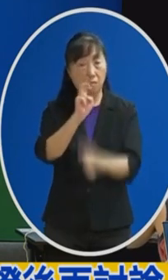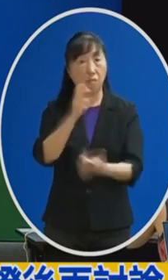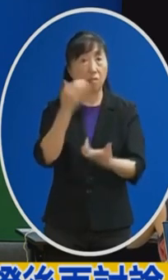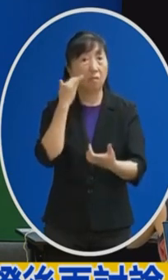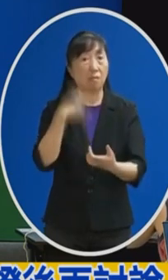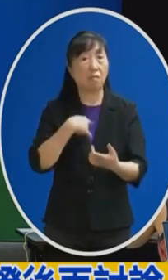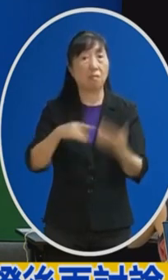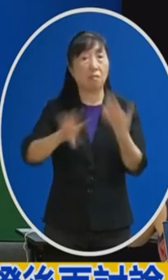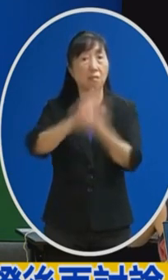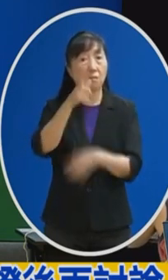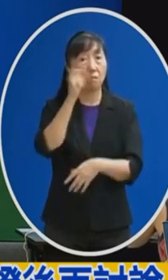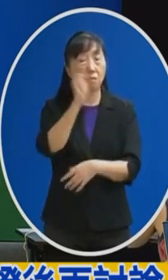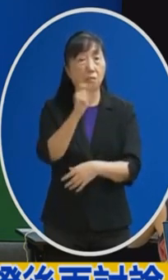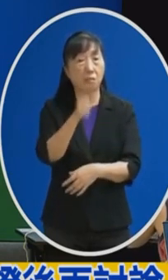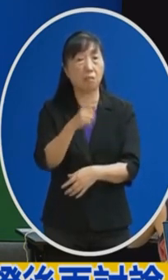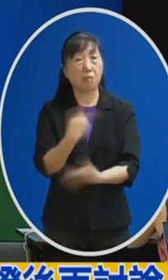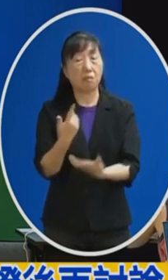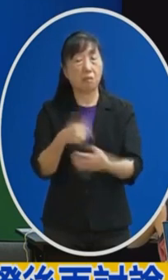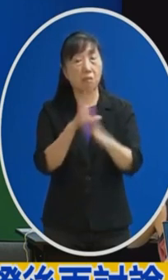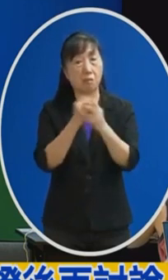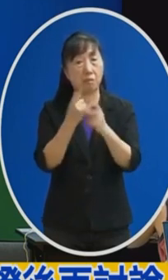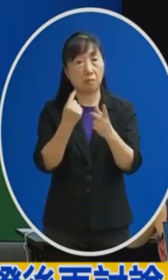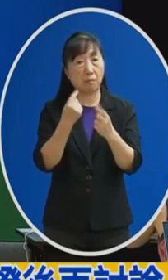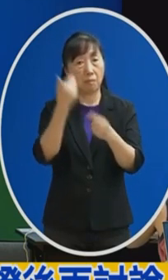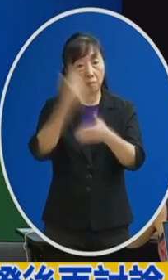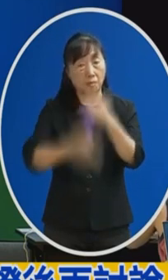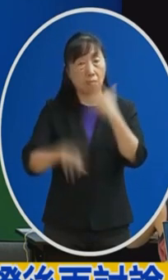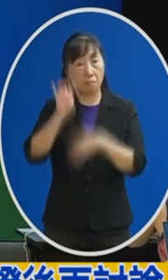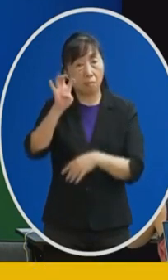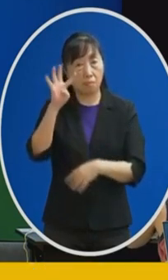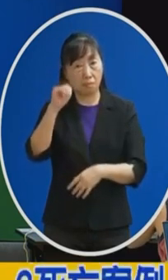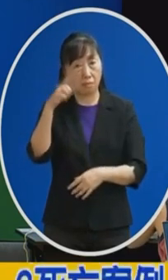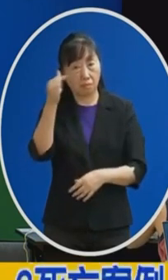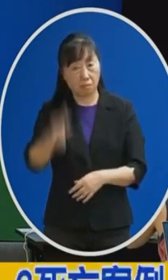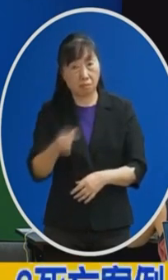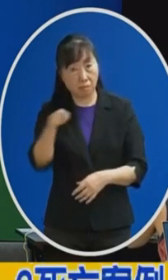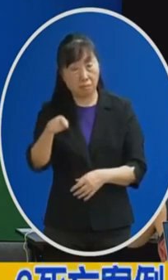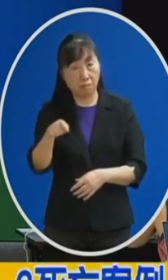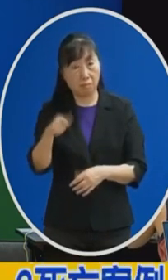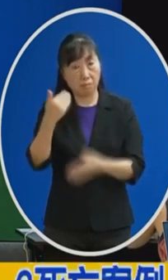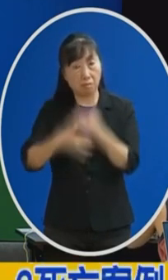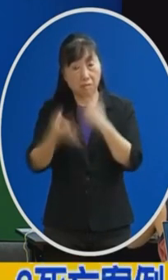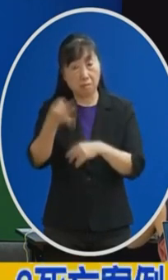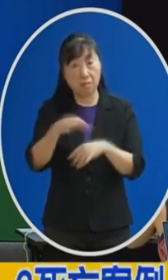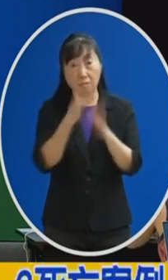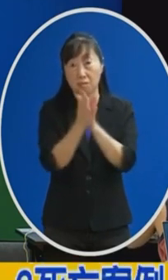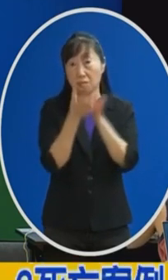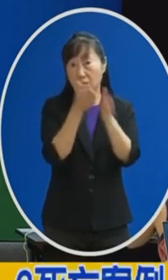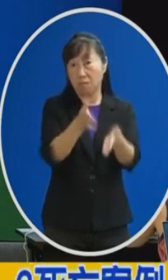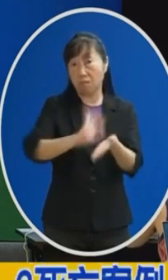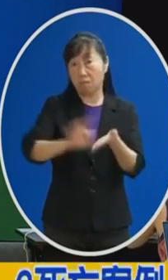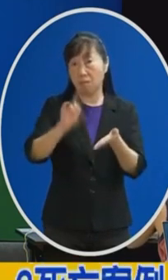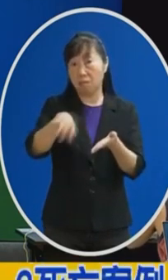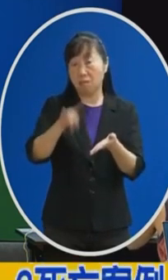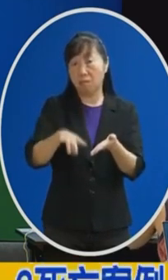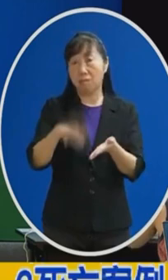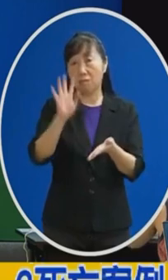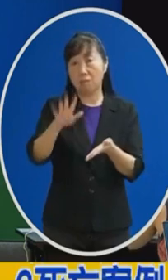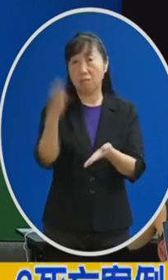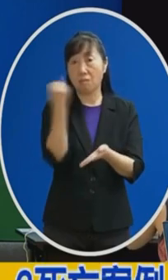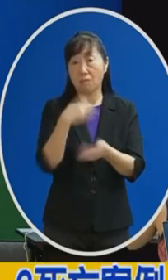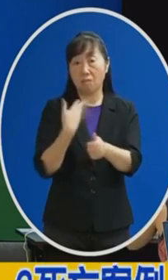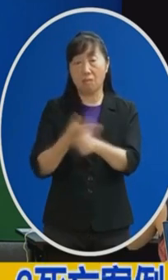款，也还剩下40多亿，那想请问这个预算后续的运用在哪里，那有多少比例是给国产疫苗？谢